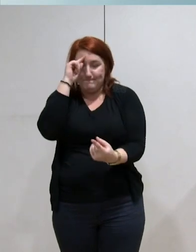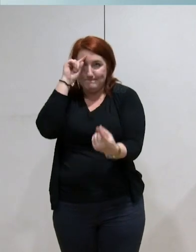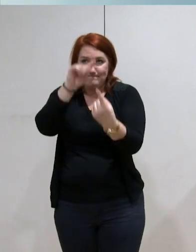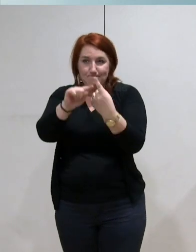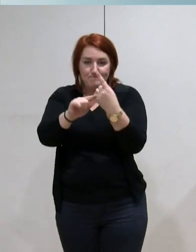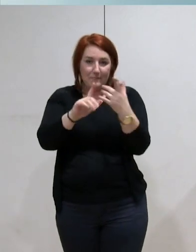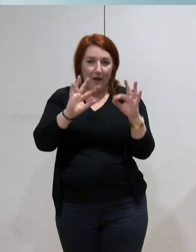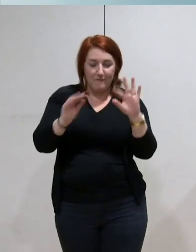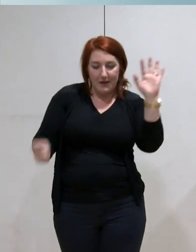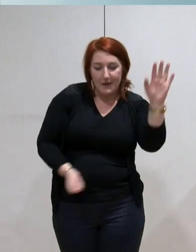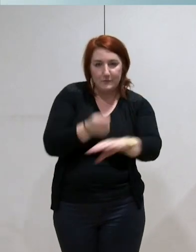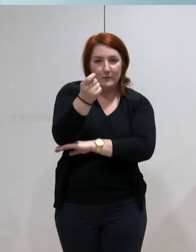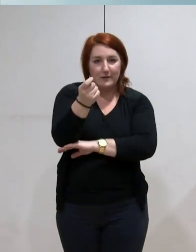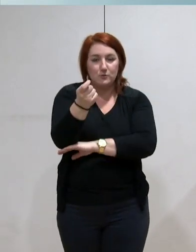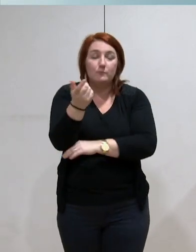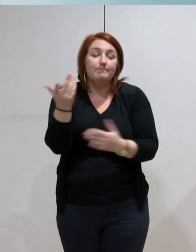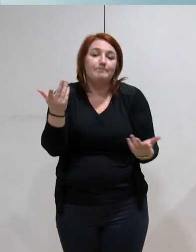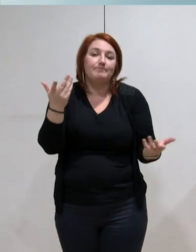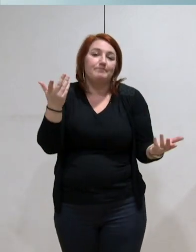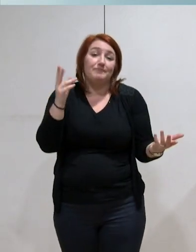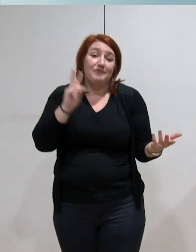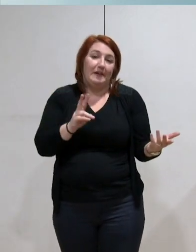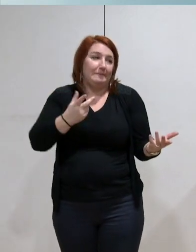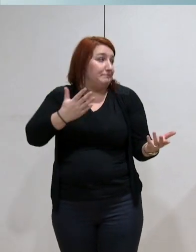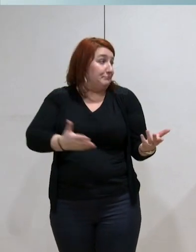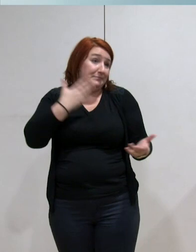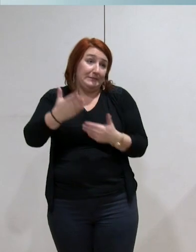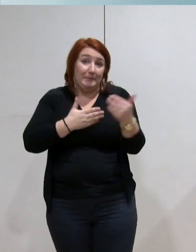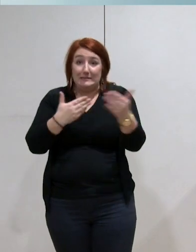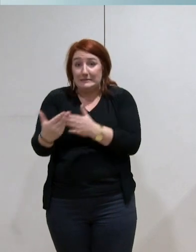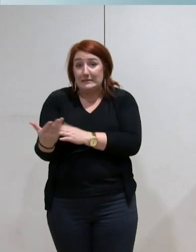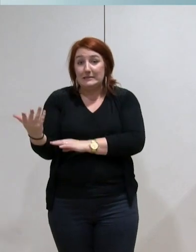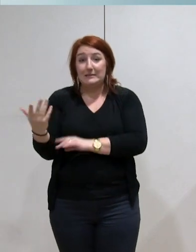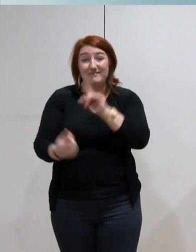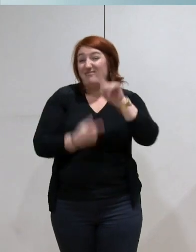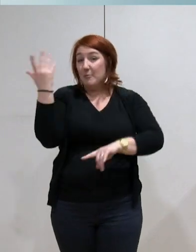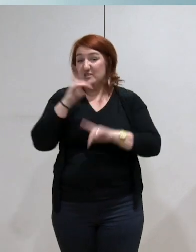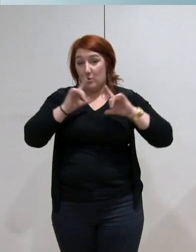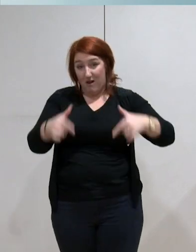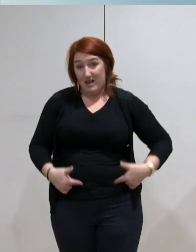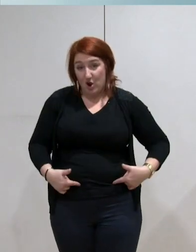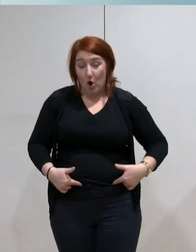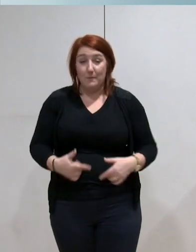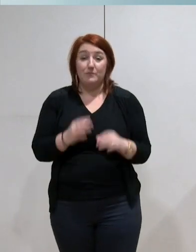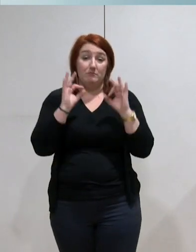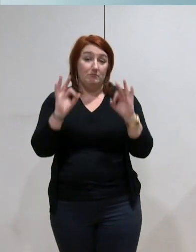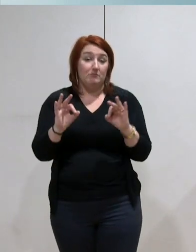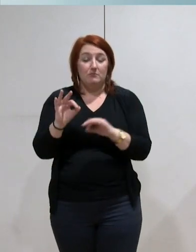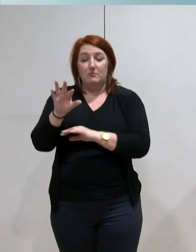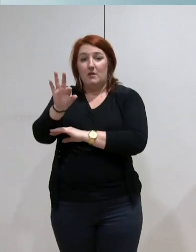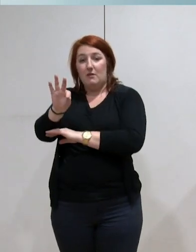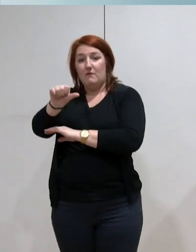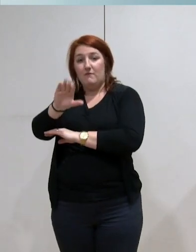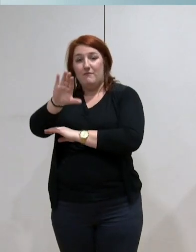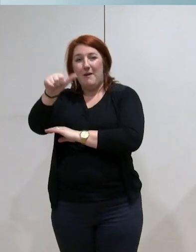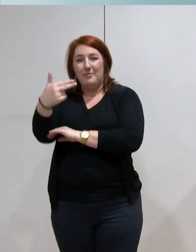matière d'éducation et c'est au fond notre cœur de métier est la question de l'école ainsi sous les gites de Fabien malb